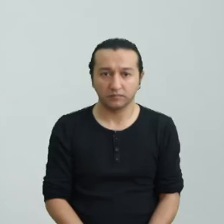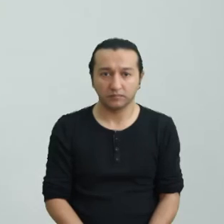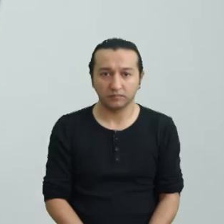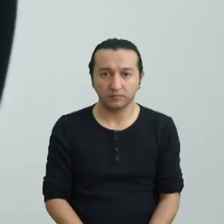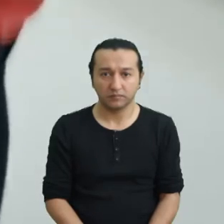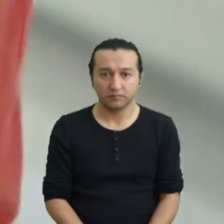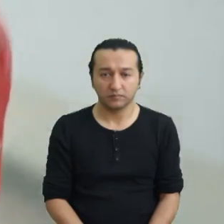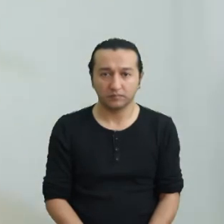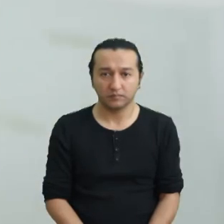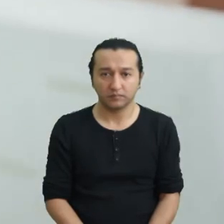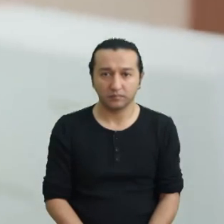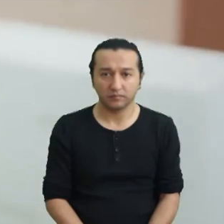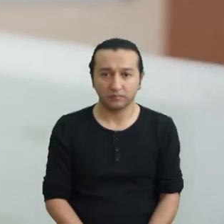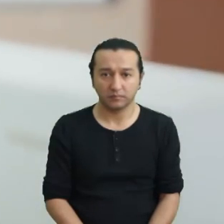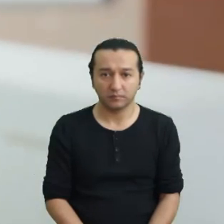Stefan aldı.